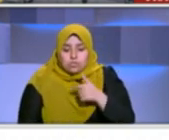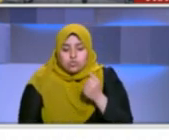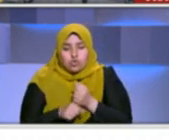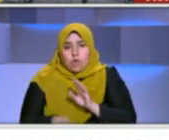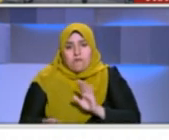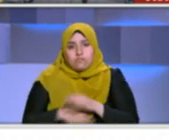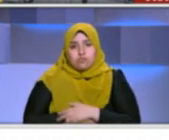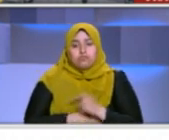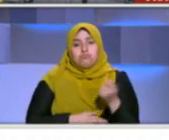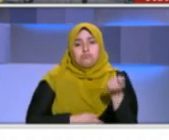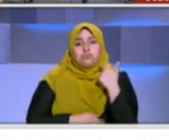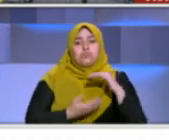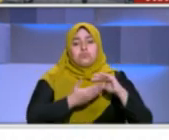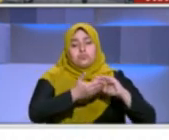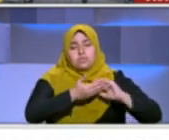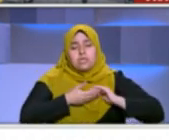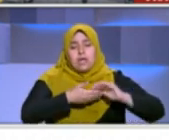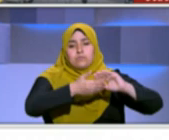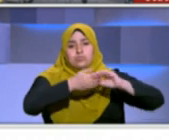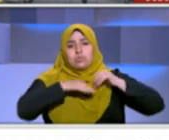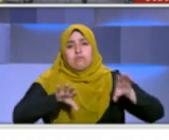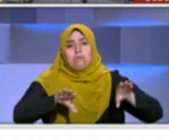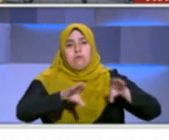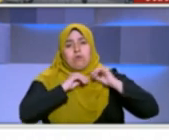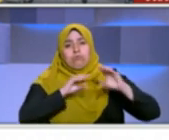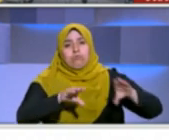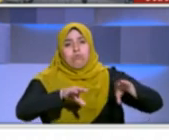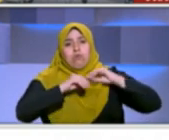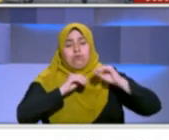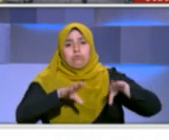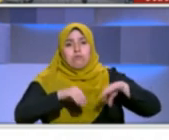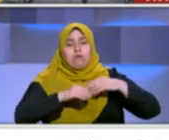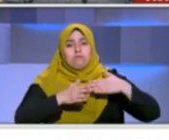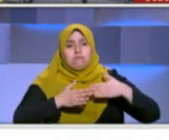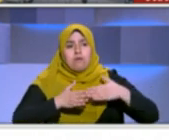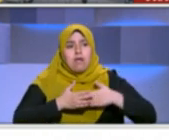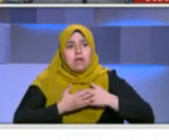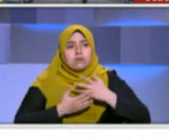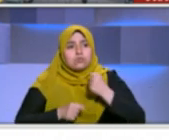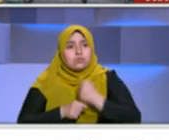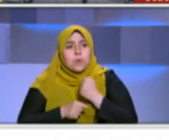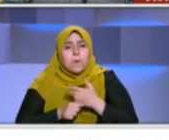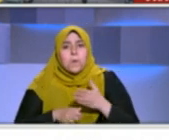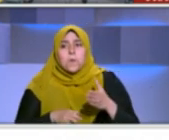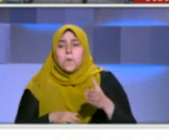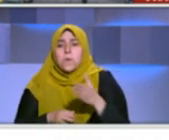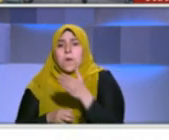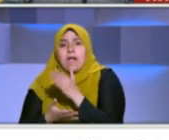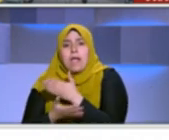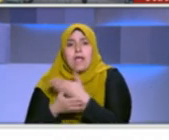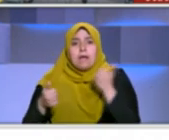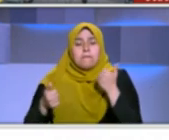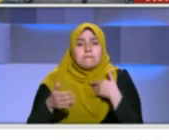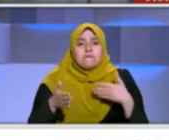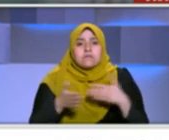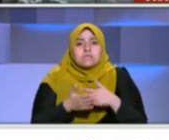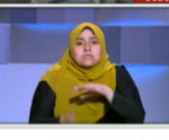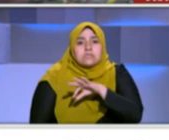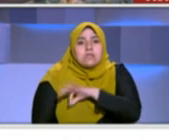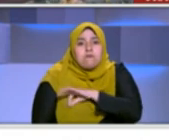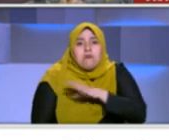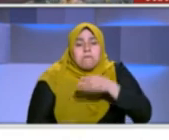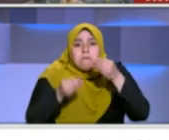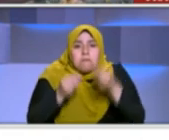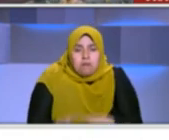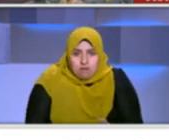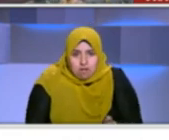على سبيل المثال في الفساد العظيم سنه 29 في الولايات المتحده الامريكيه، لما جم يحاولوا يعملوا ويجمعوا تبرعات من رجال الاعمال ومن